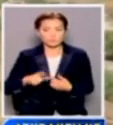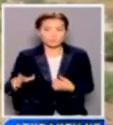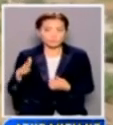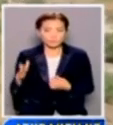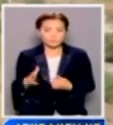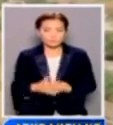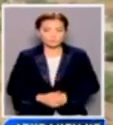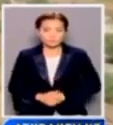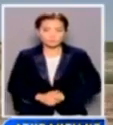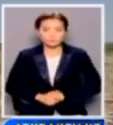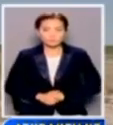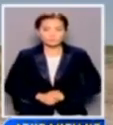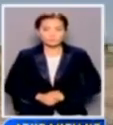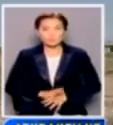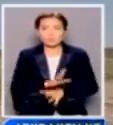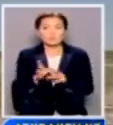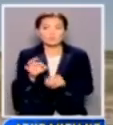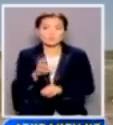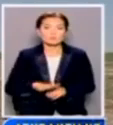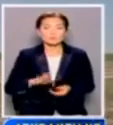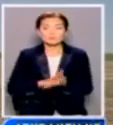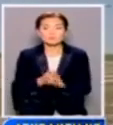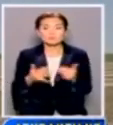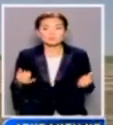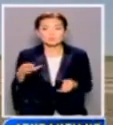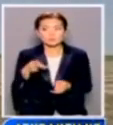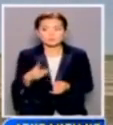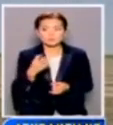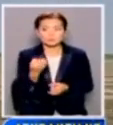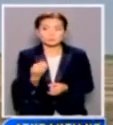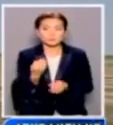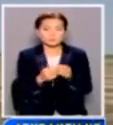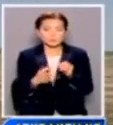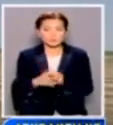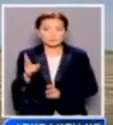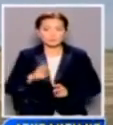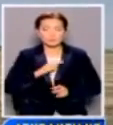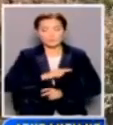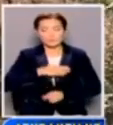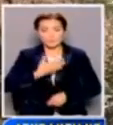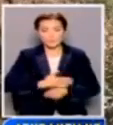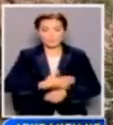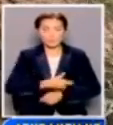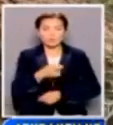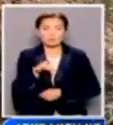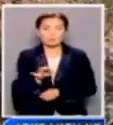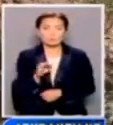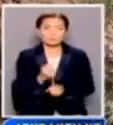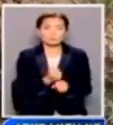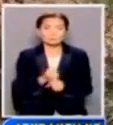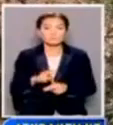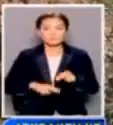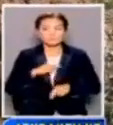через аукцион. В целом в Атырауской области сейчас есть 3415 фермеров, которые работают в агропромышленном